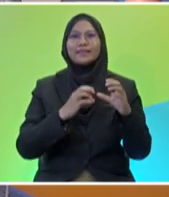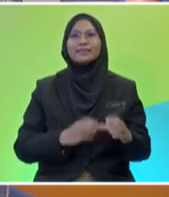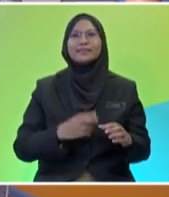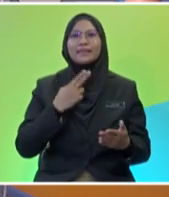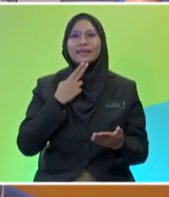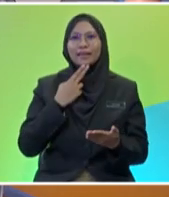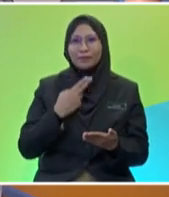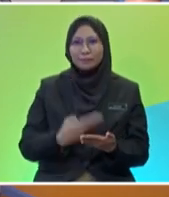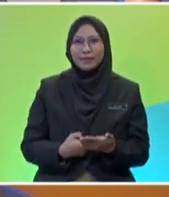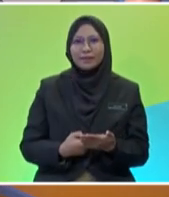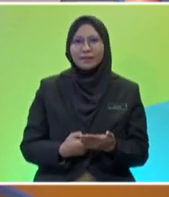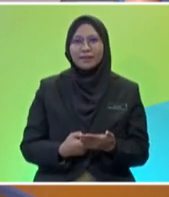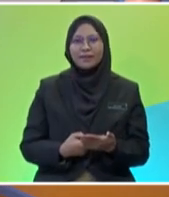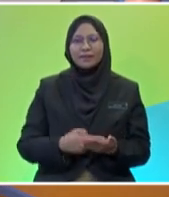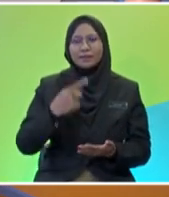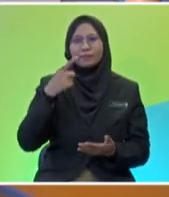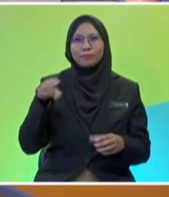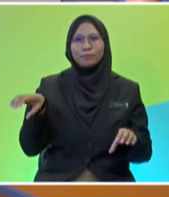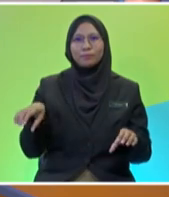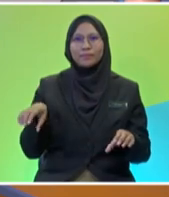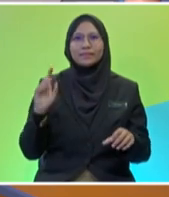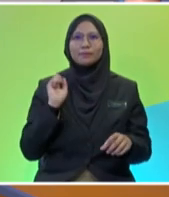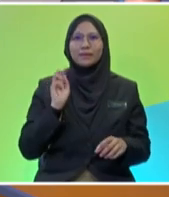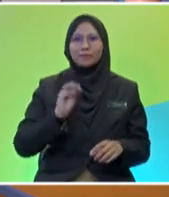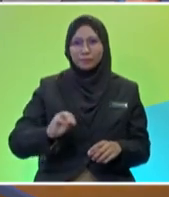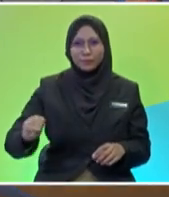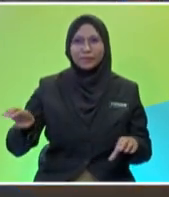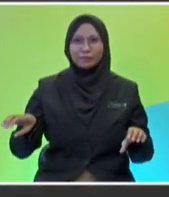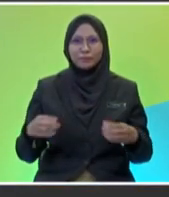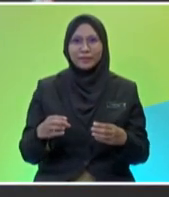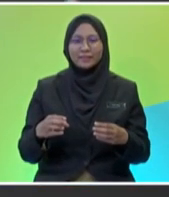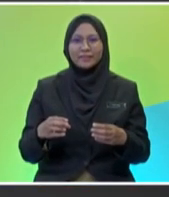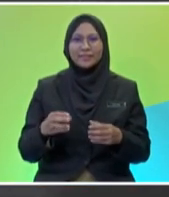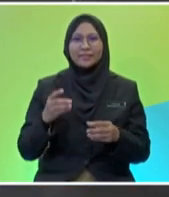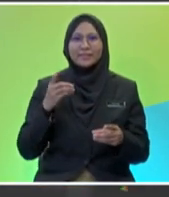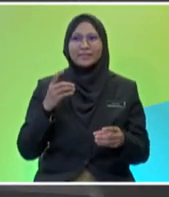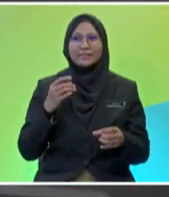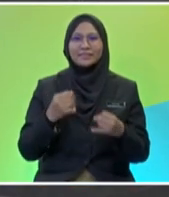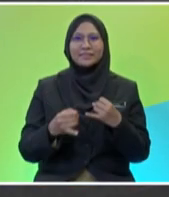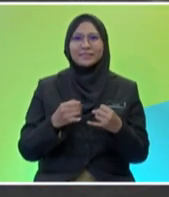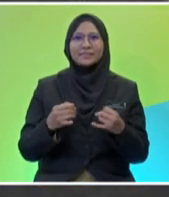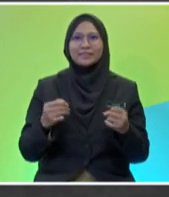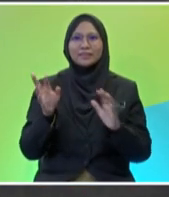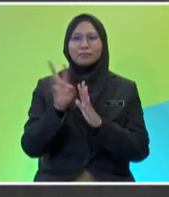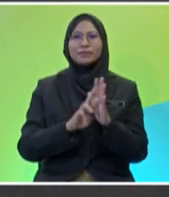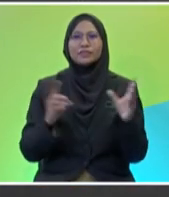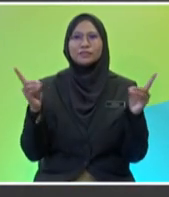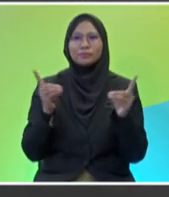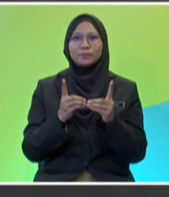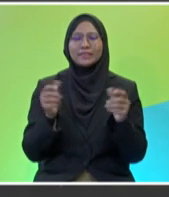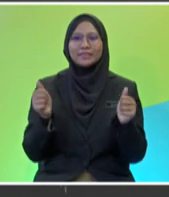dalam kehidupan harian untuk Apabila mereka berhadapan dengan agensi penghematan awam ini Oke ini adalah